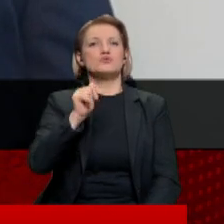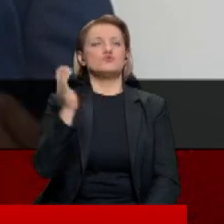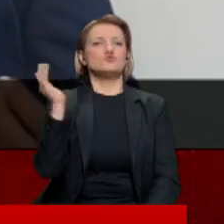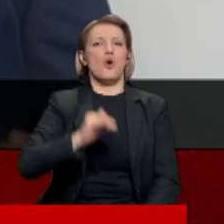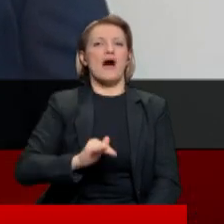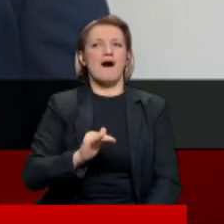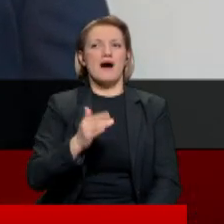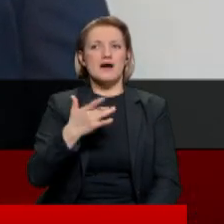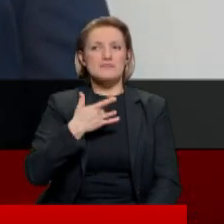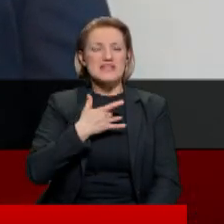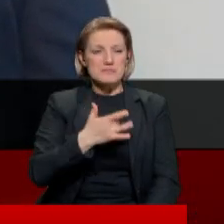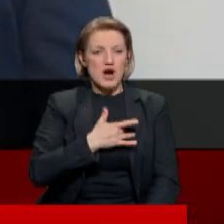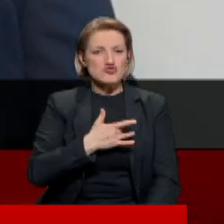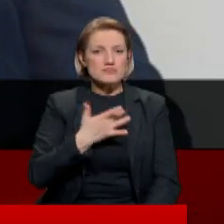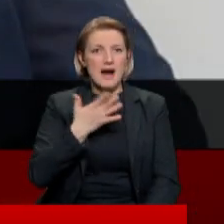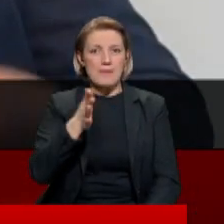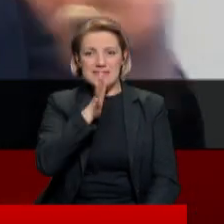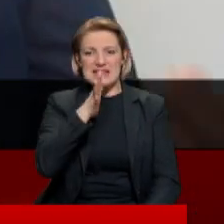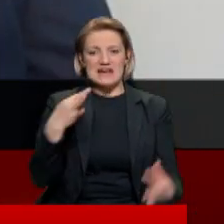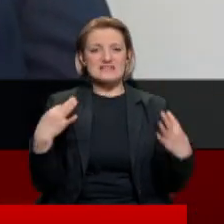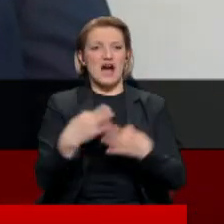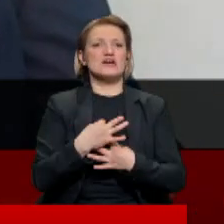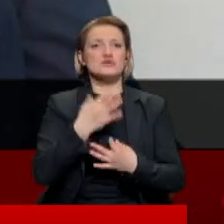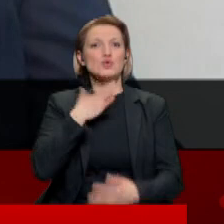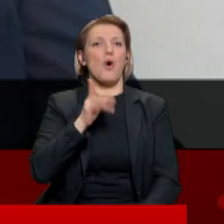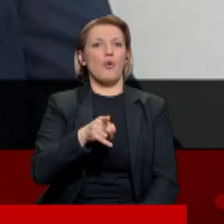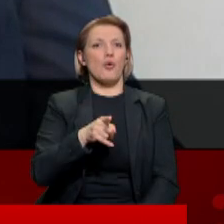sonra. Acıma bile saygısı yok. Ya da acılara.